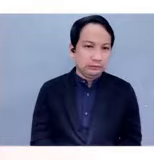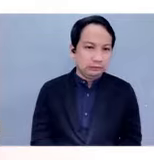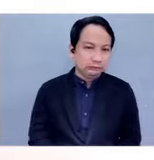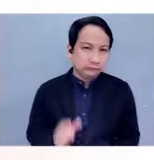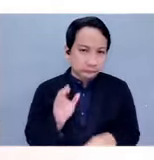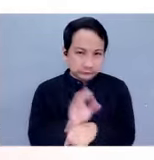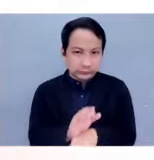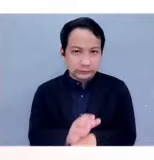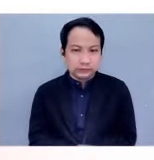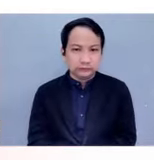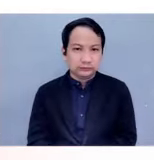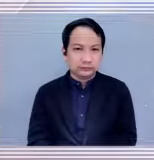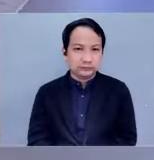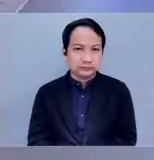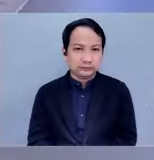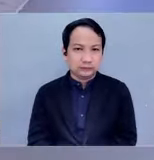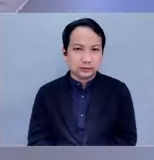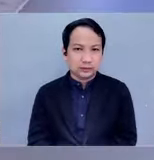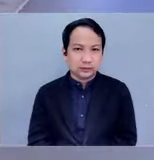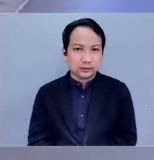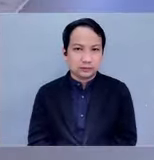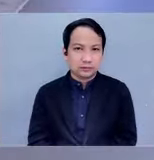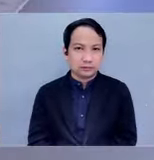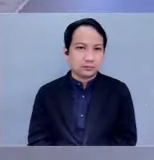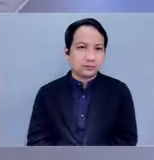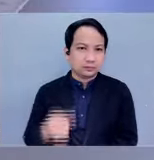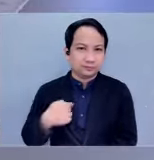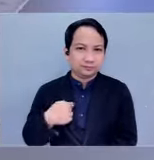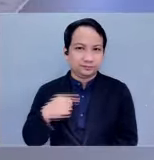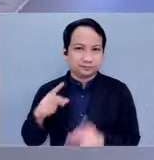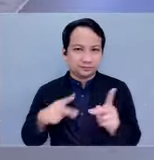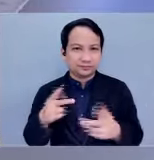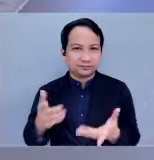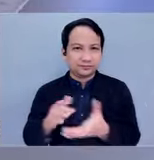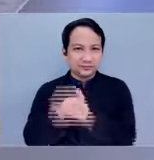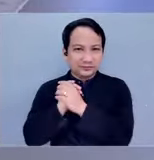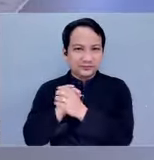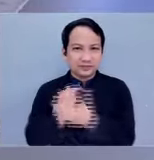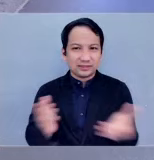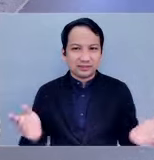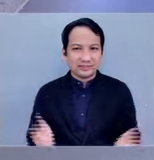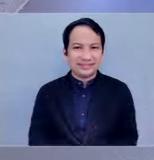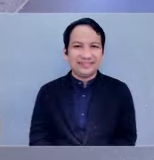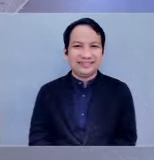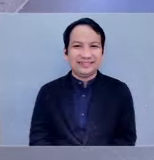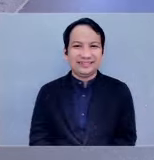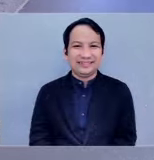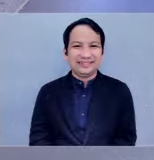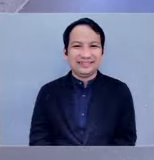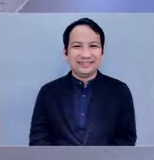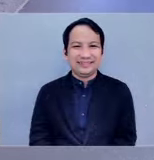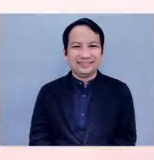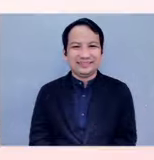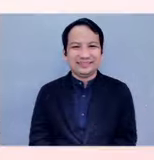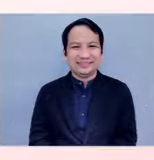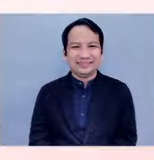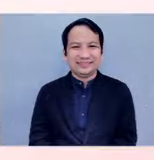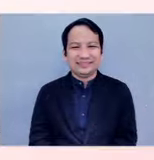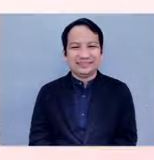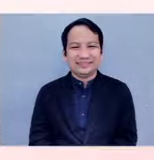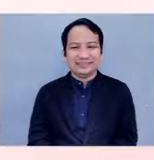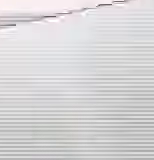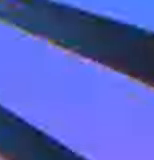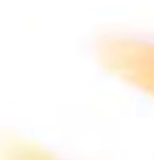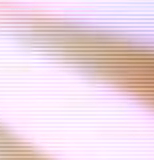Okay, confirm. Hindi ako people pleaser. Okay, galing. Salamat, Mami Chiki. At ito na nga po, sa legal ba